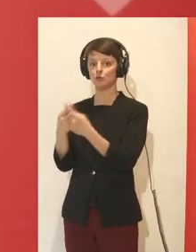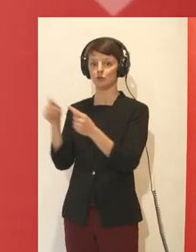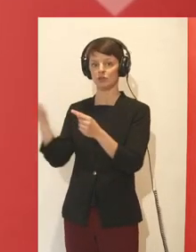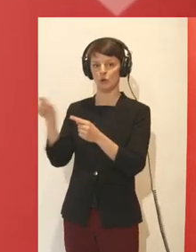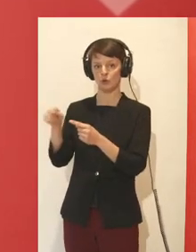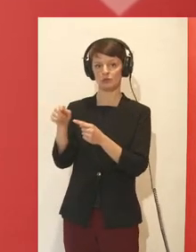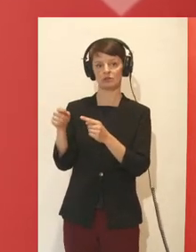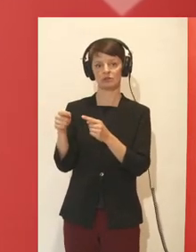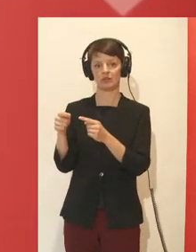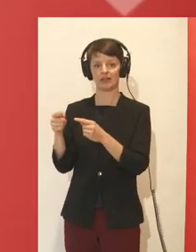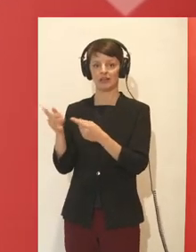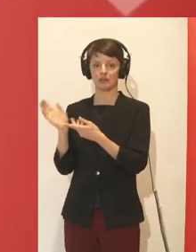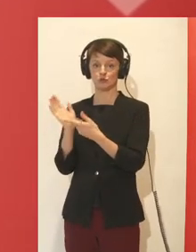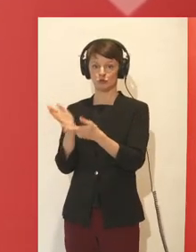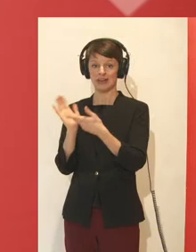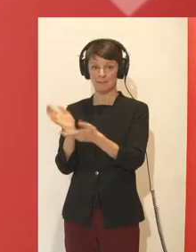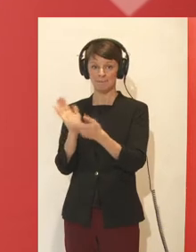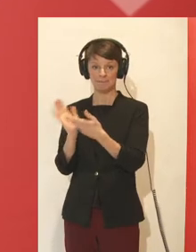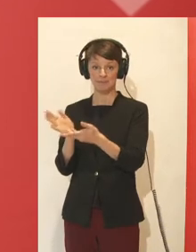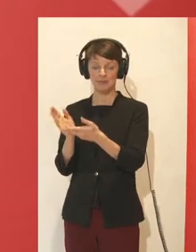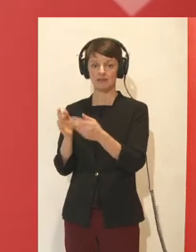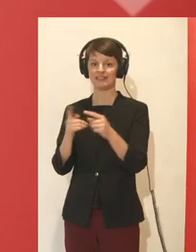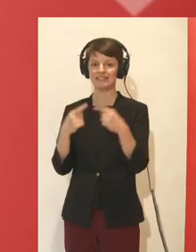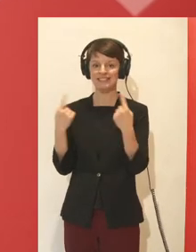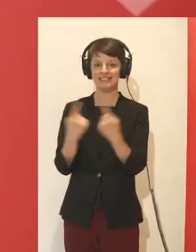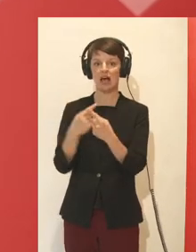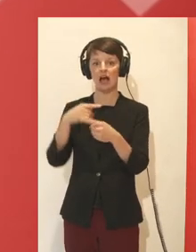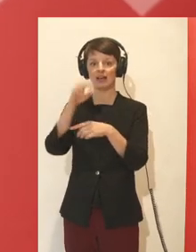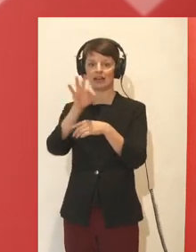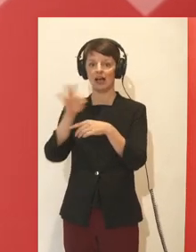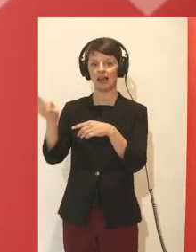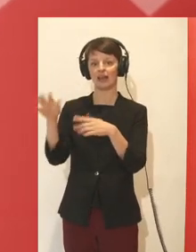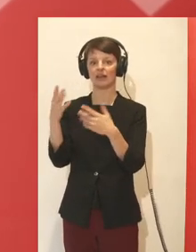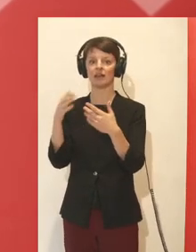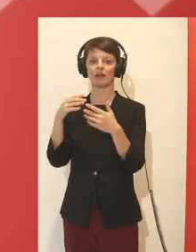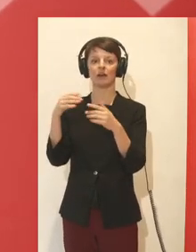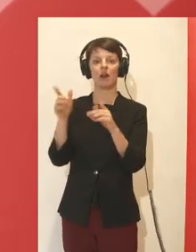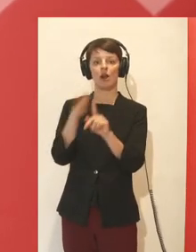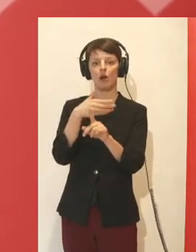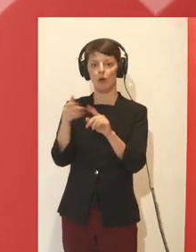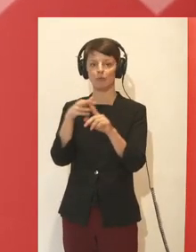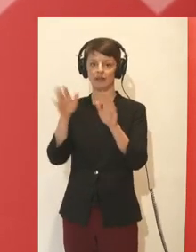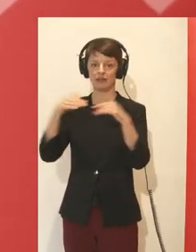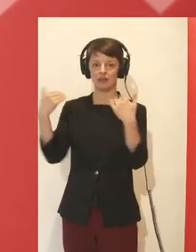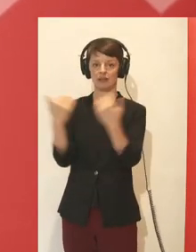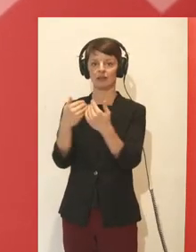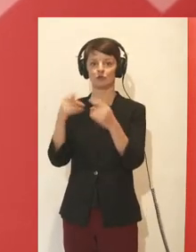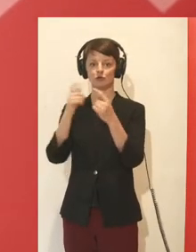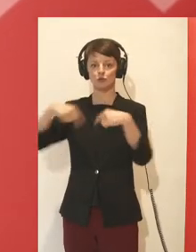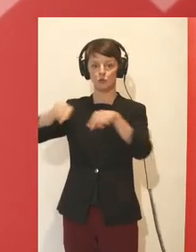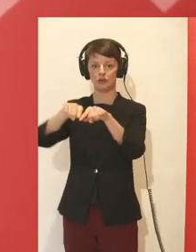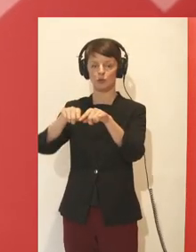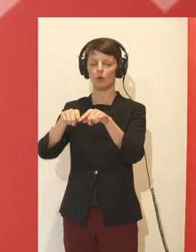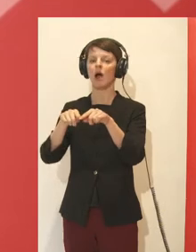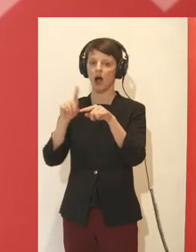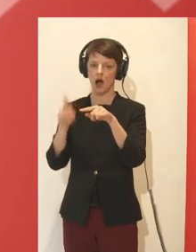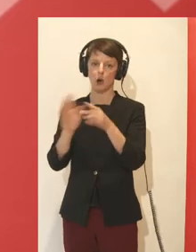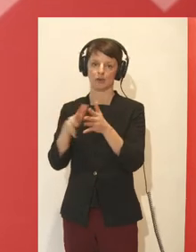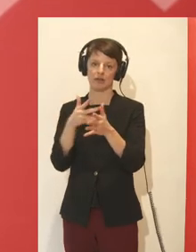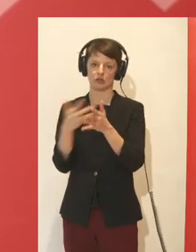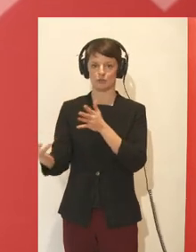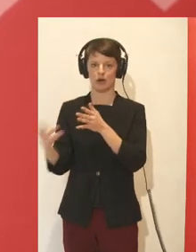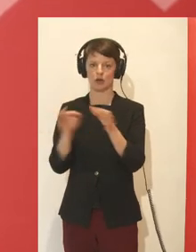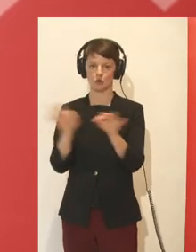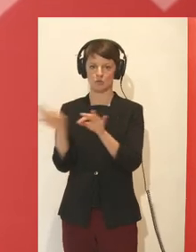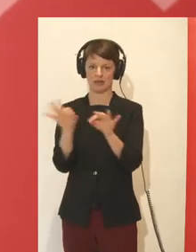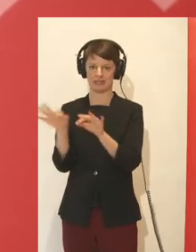gestreamt werden also im saal galerie lobby und studio die sessions werden ebenfalls in gebärdensprache übersetzt